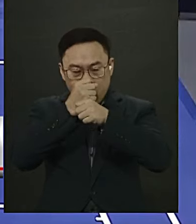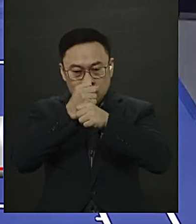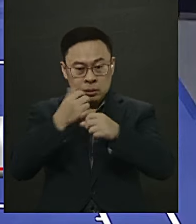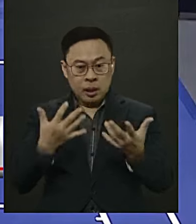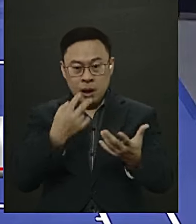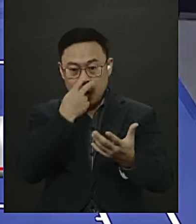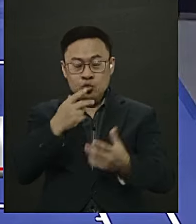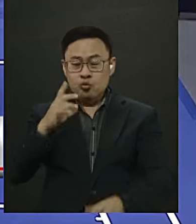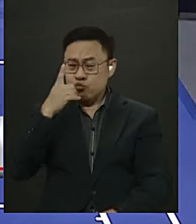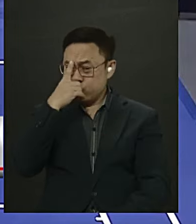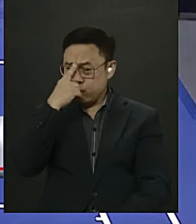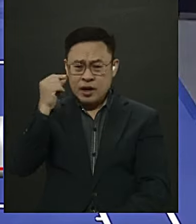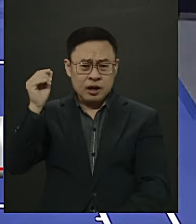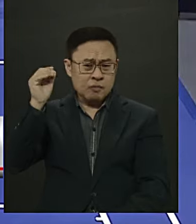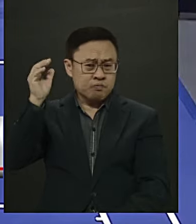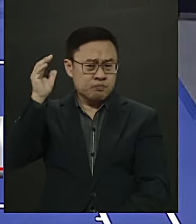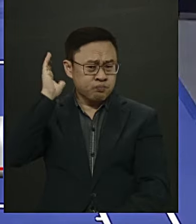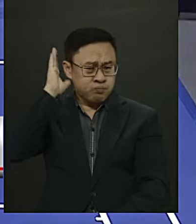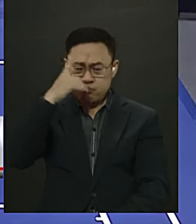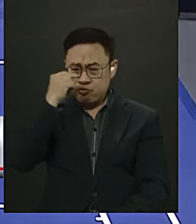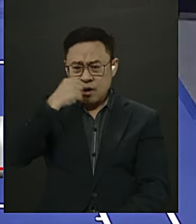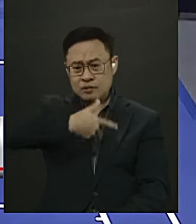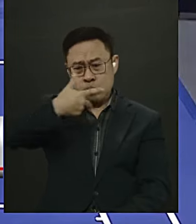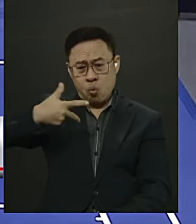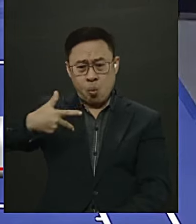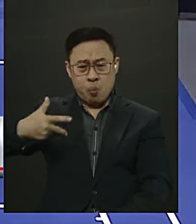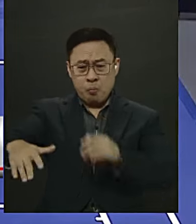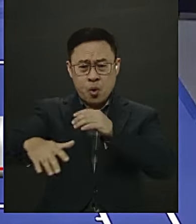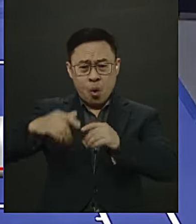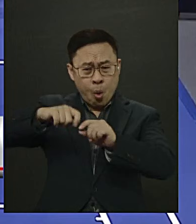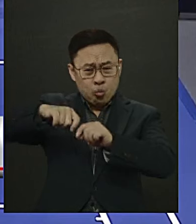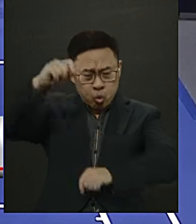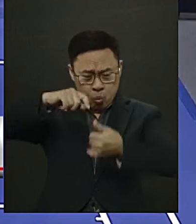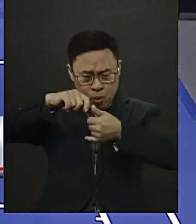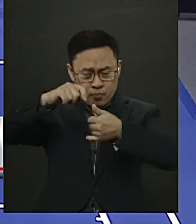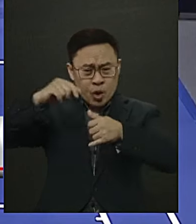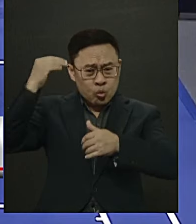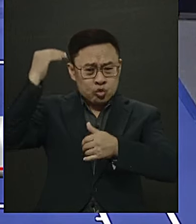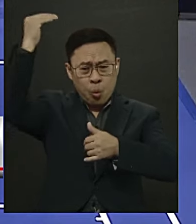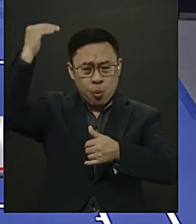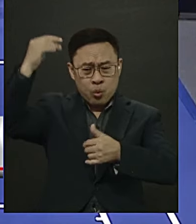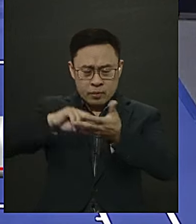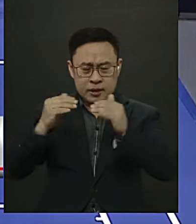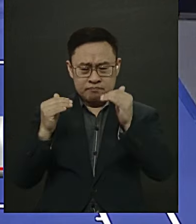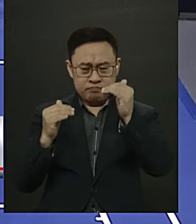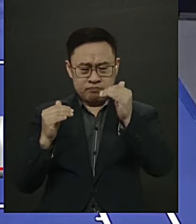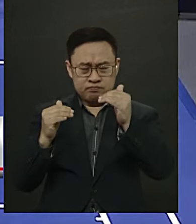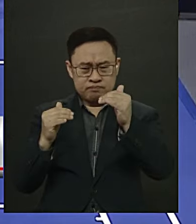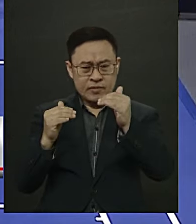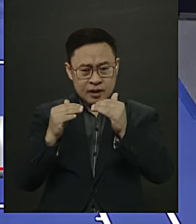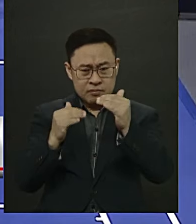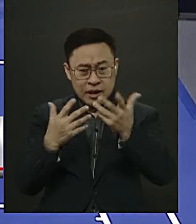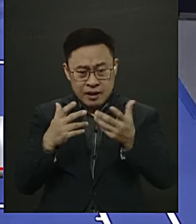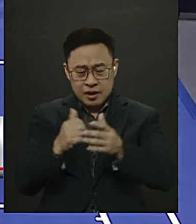ก็ยังดูรูปร่างสูงใหญ ่ใช่ค่ะเหมือนกางแขนทีเดียวก็เต็มคอร์ตแล้ว แม่ทั้งจำกันได้ในโอลิมปิกเกมนี่วิ